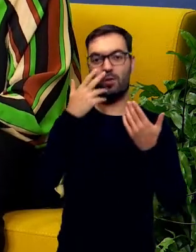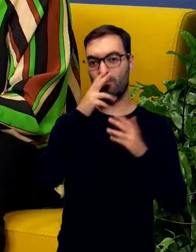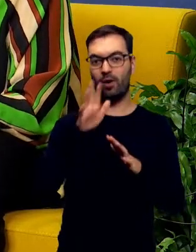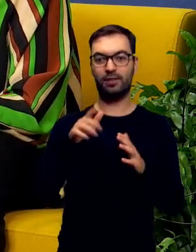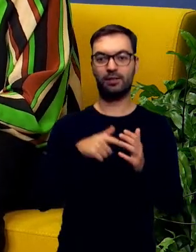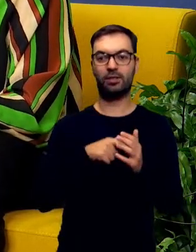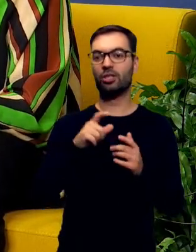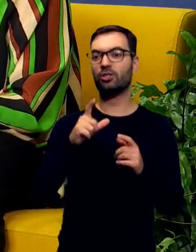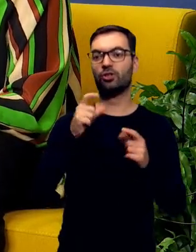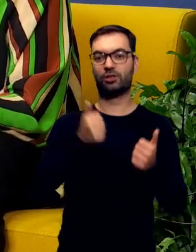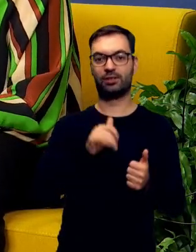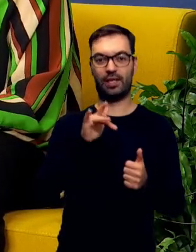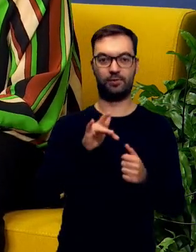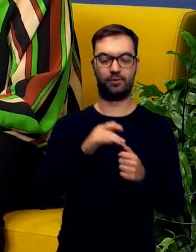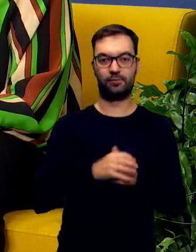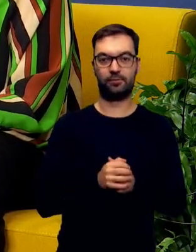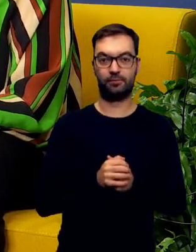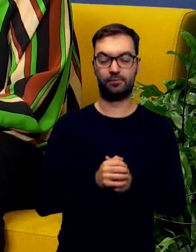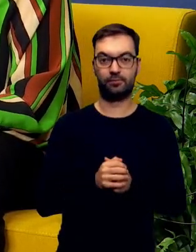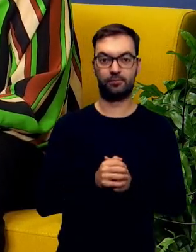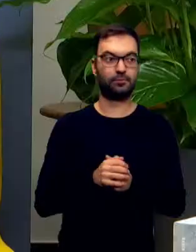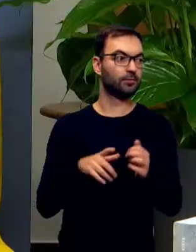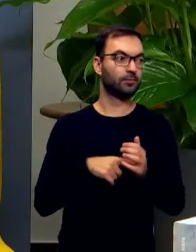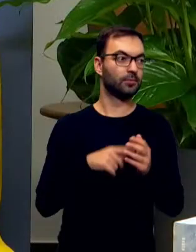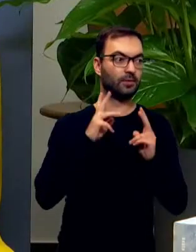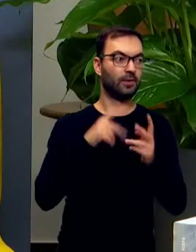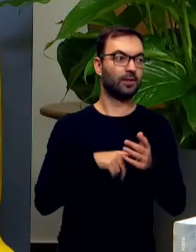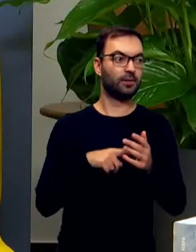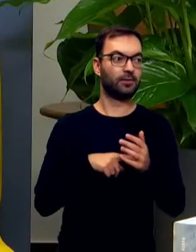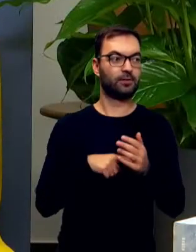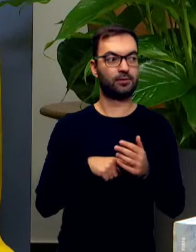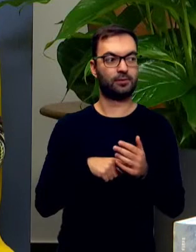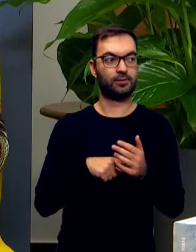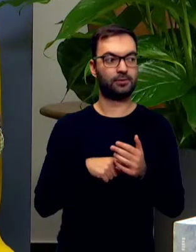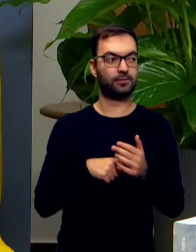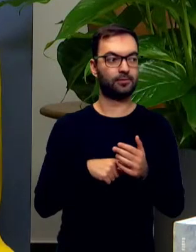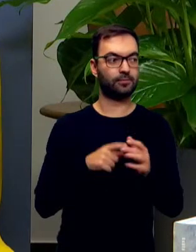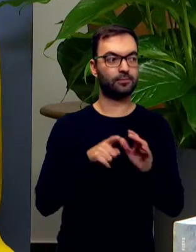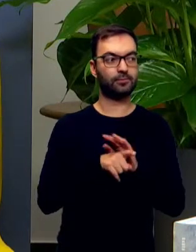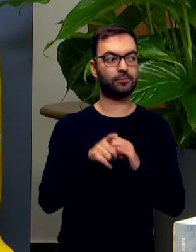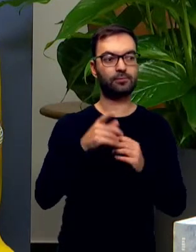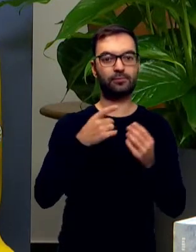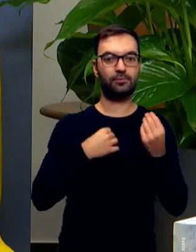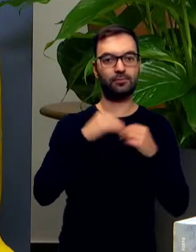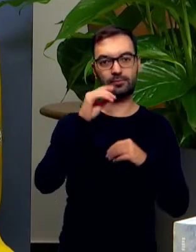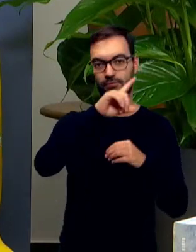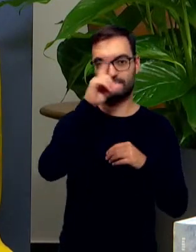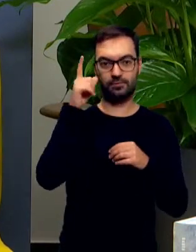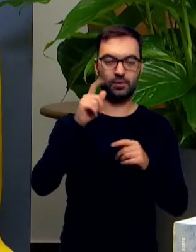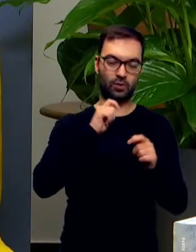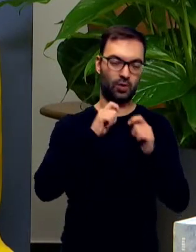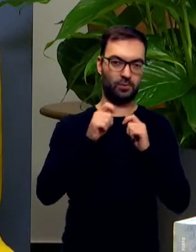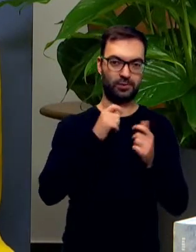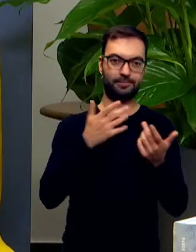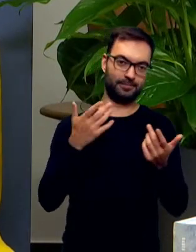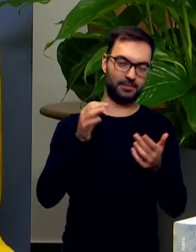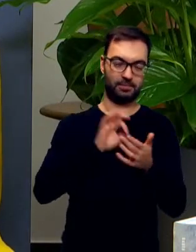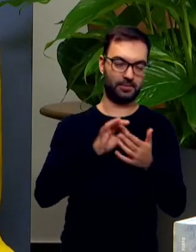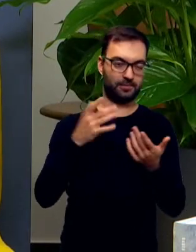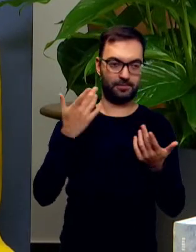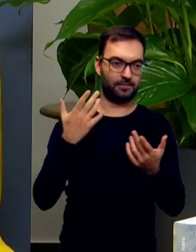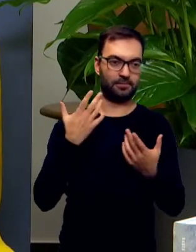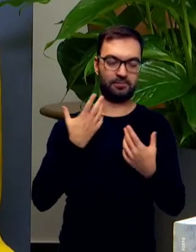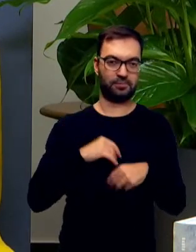uświadomić, co tam się tak naprawdę działo. Mhm. No tak, bo to rzeczywiście tak. Dla większości tych komentatorów jest z